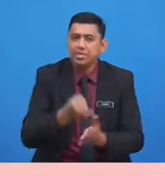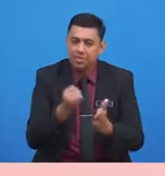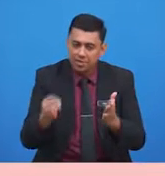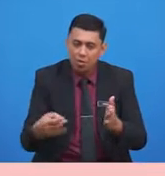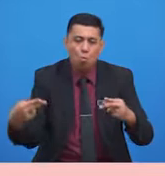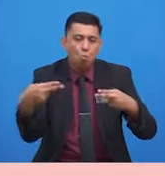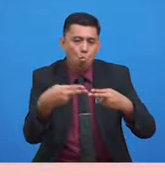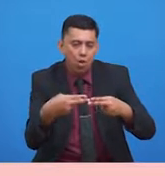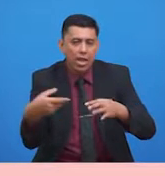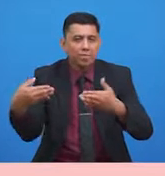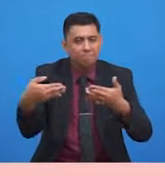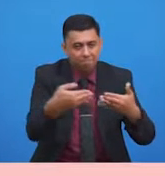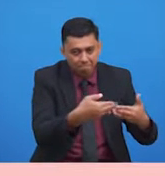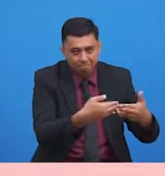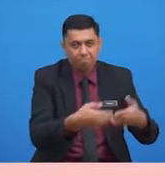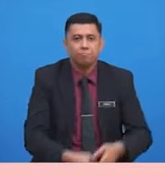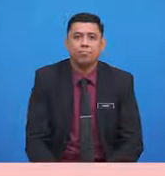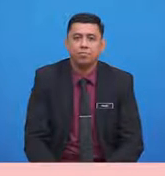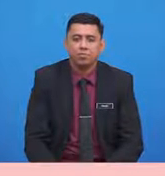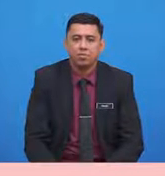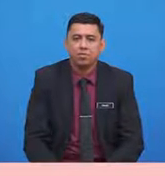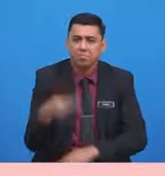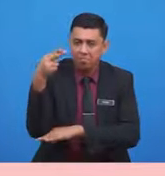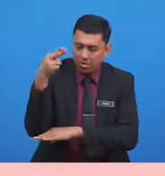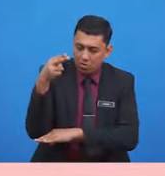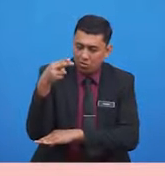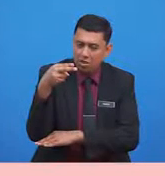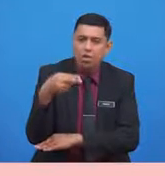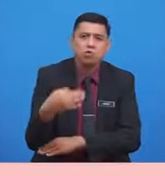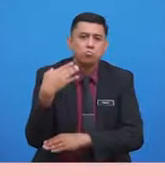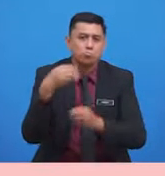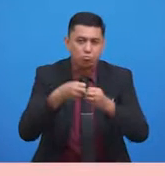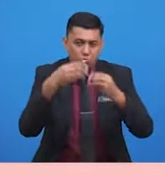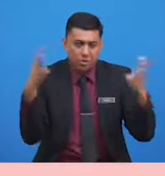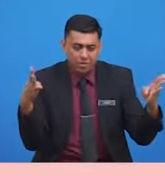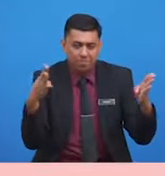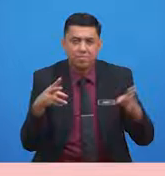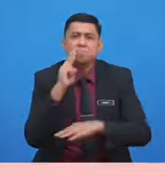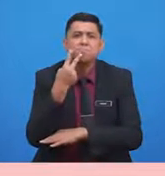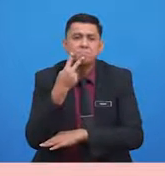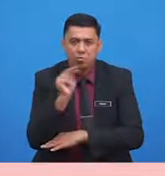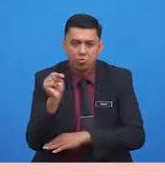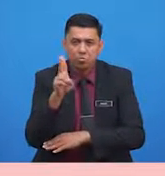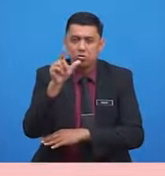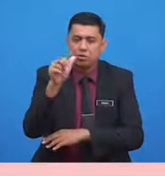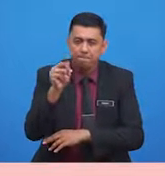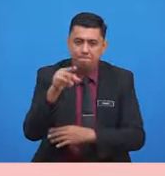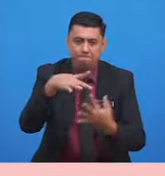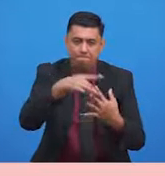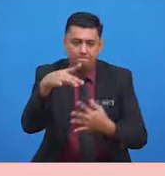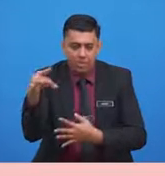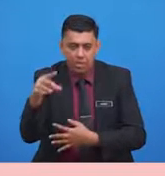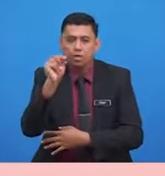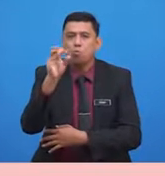terjalin. Hijau kesuburan sayur-sayuran, ulam pegaga dipetik